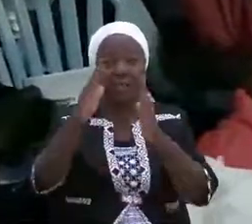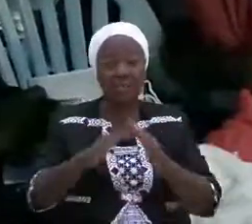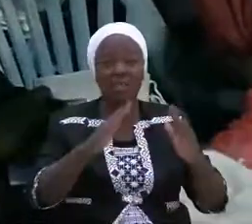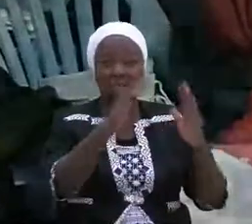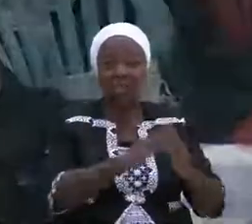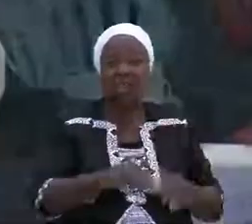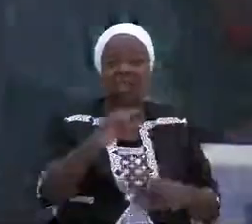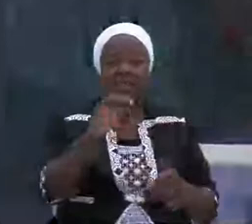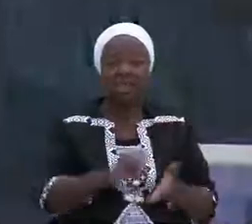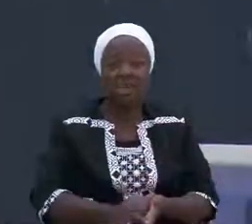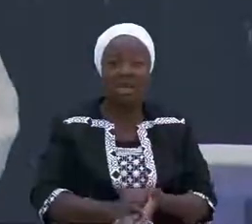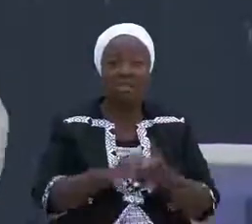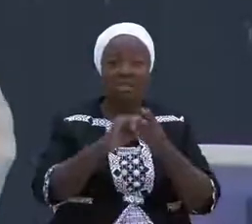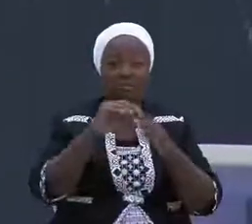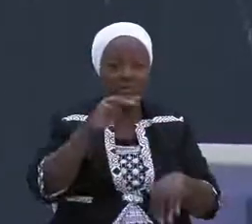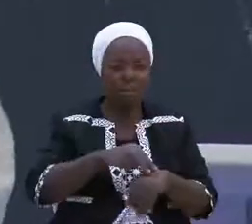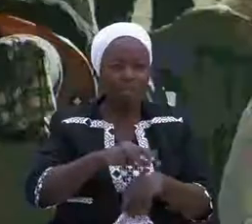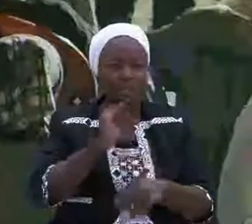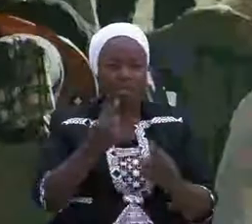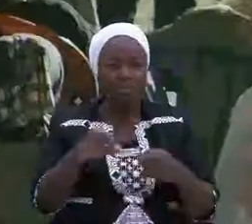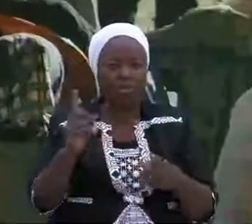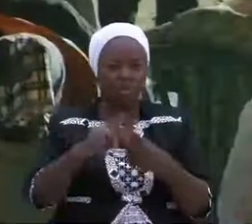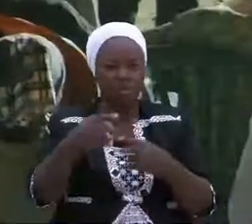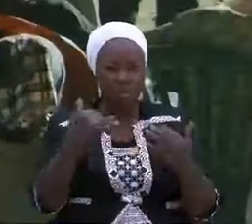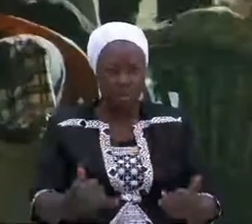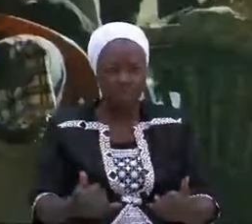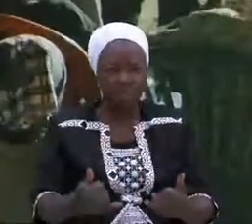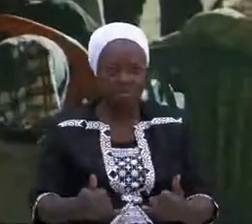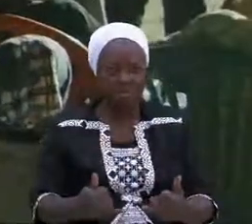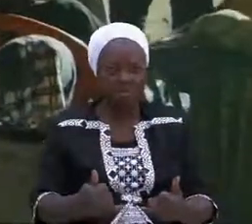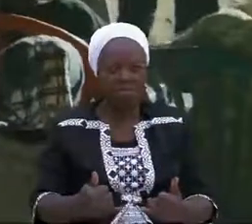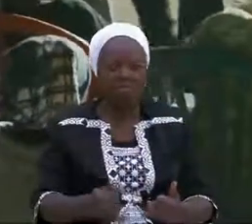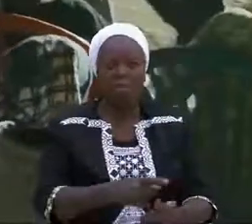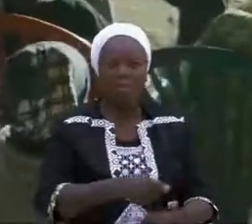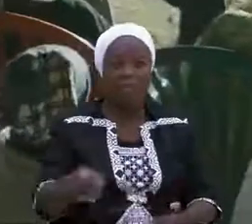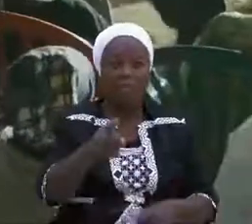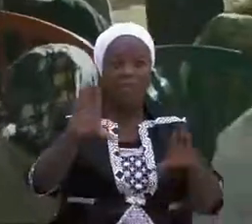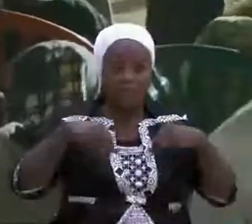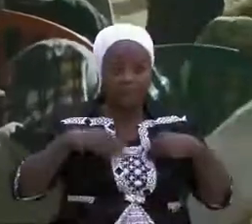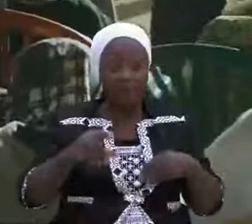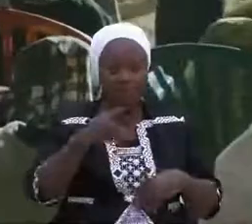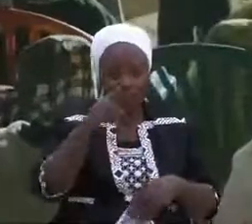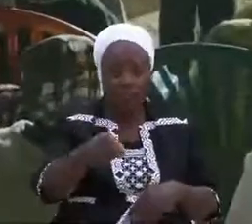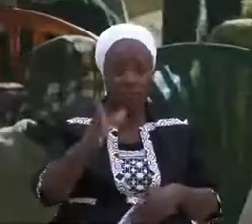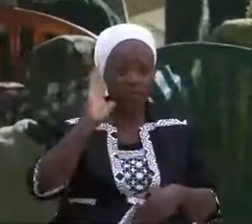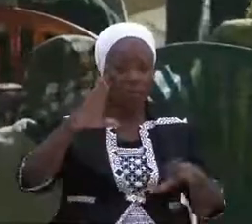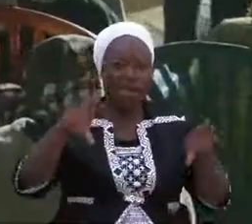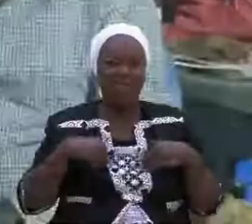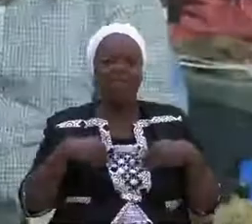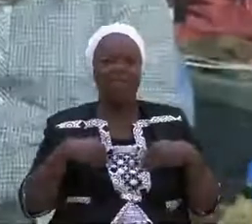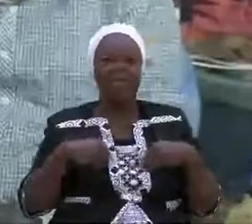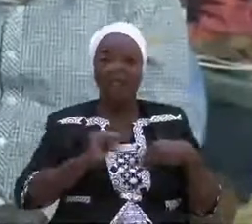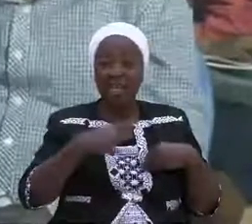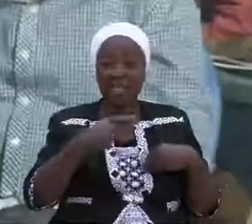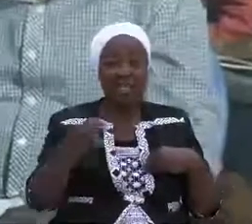ville, ce message te parvient maintenant. Ils ont accepté, tu vas accepter. J'ai dit,